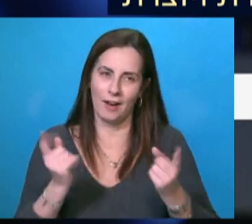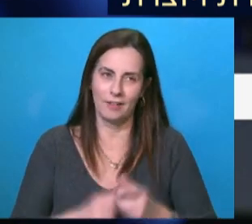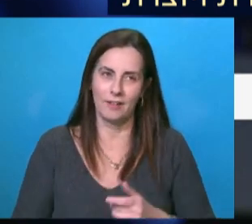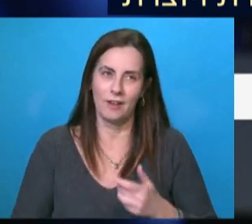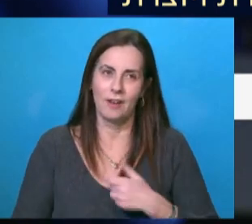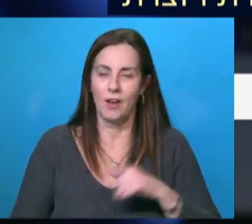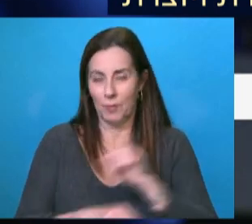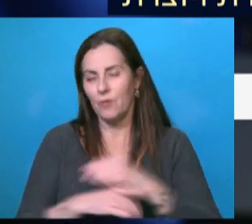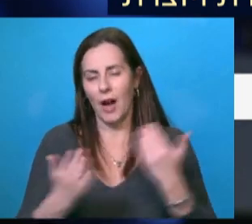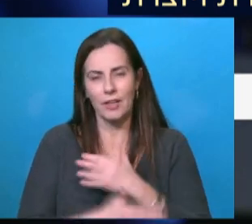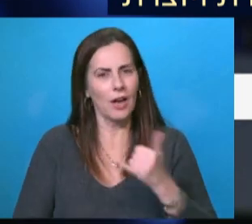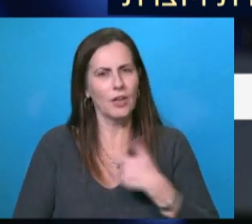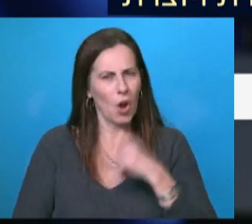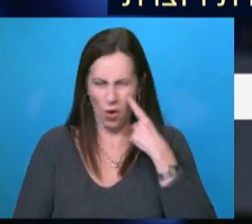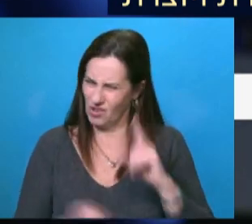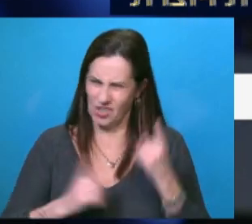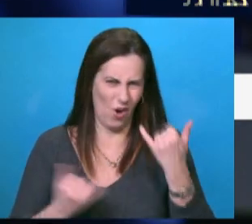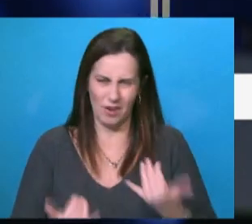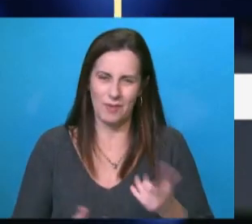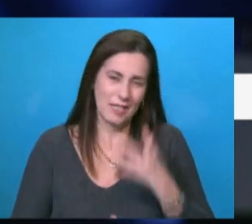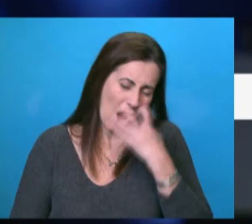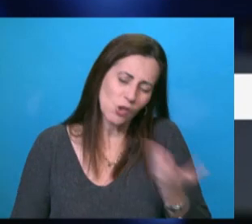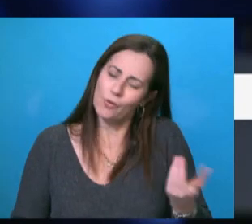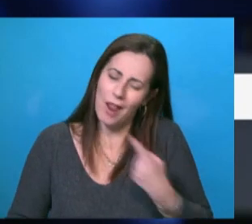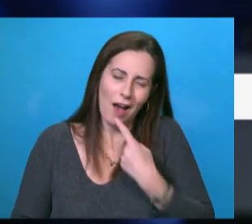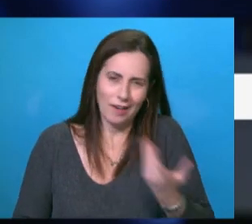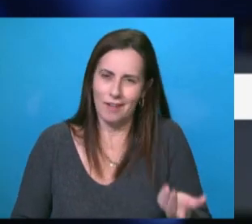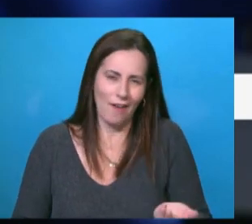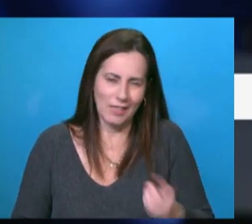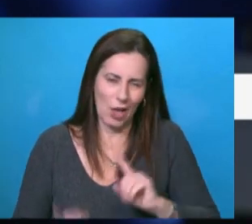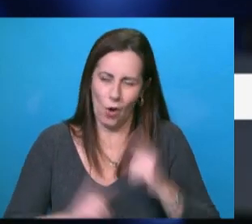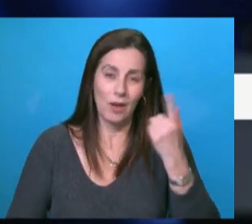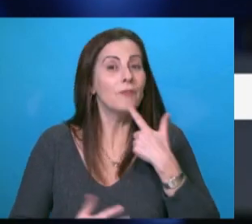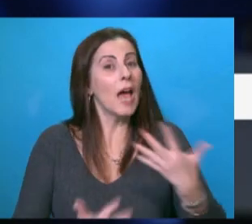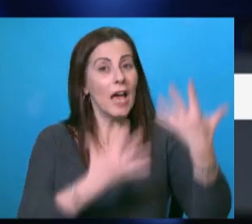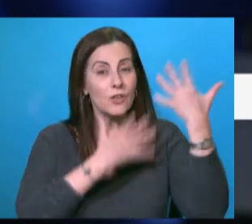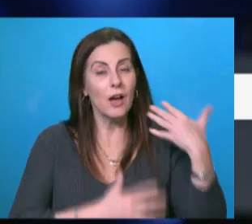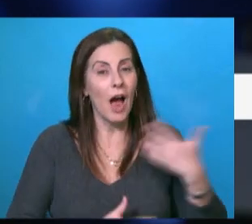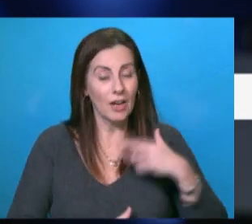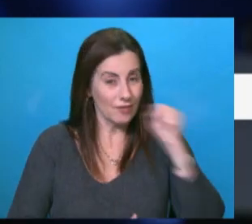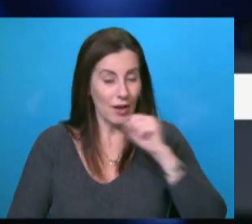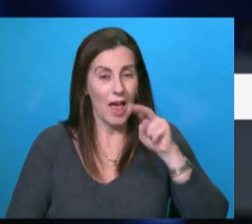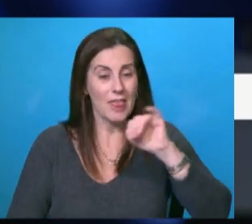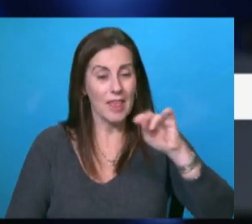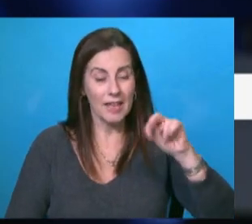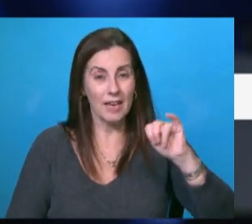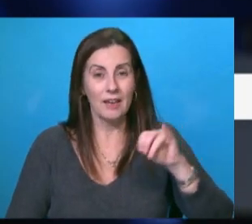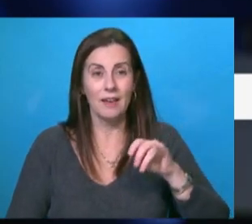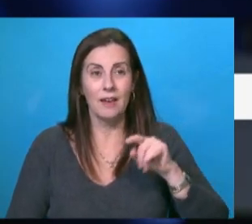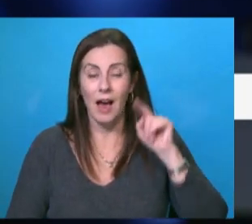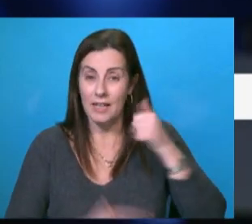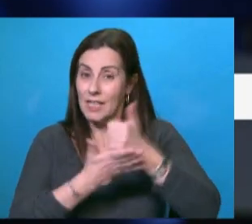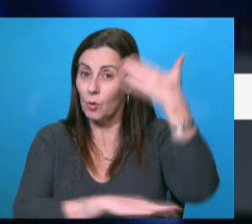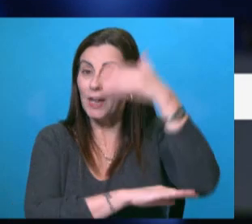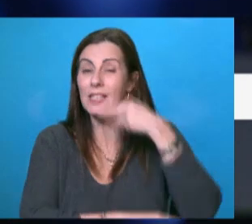חדש, כן. אני לא רואה זה קורה היום, זה עצוב לי מאוד להגיד. לפני 10 שנים, אני ואחינו אמיני נסענו לייצג את המדינה הזאת.